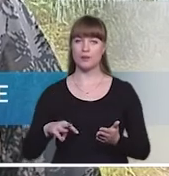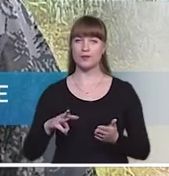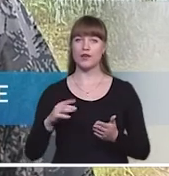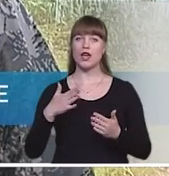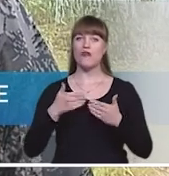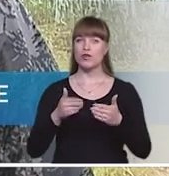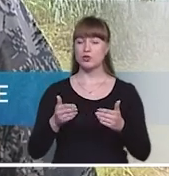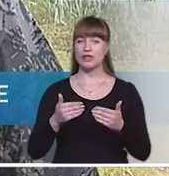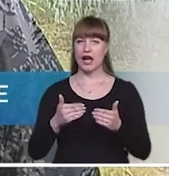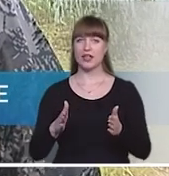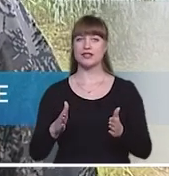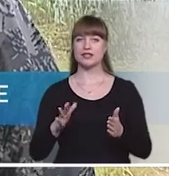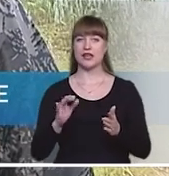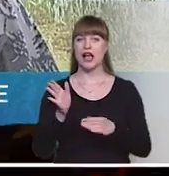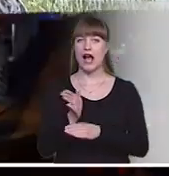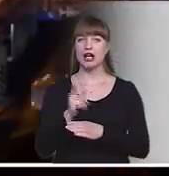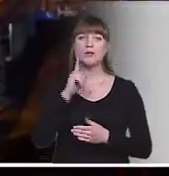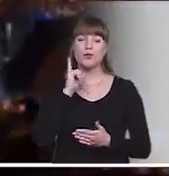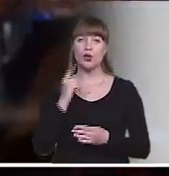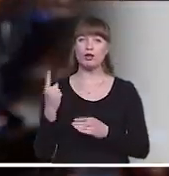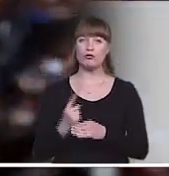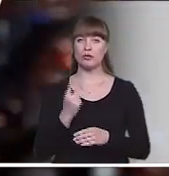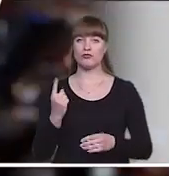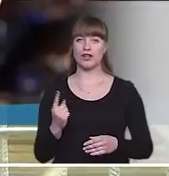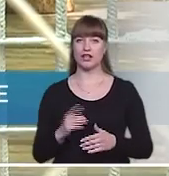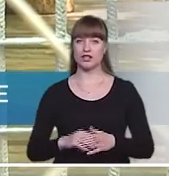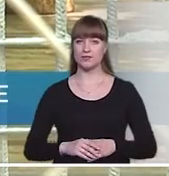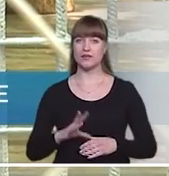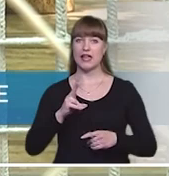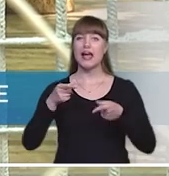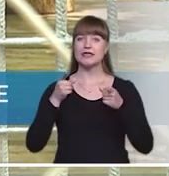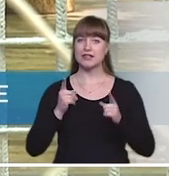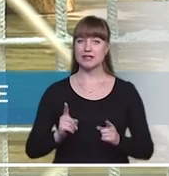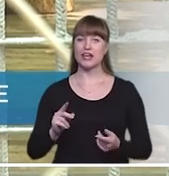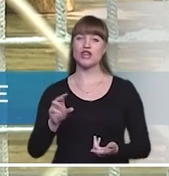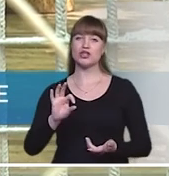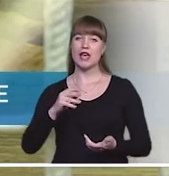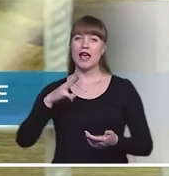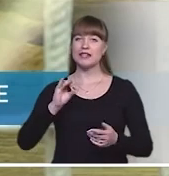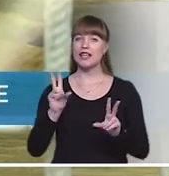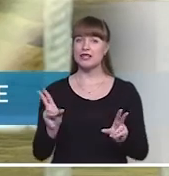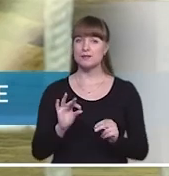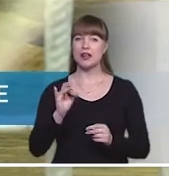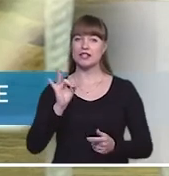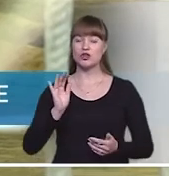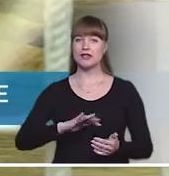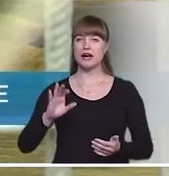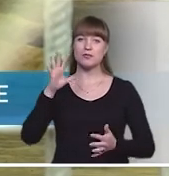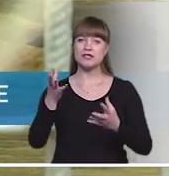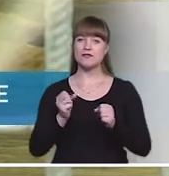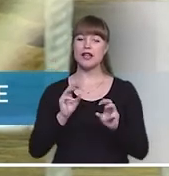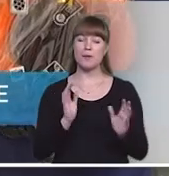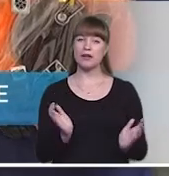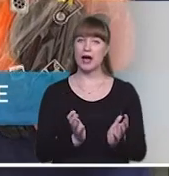850-890 грамм выпускается рыбная молоть впервые. Настоящий талисман ростовские гандболистки взяли под